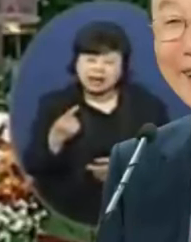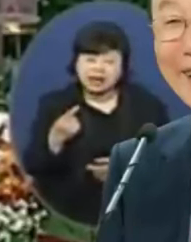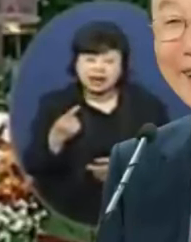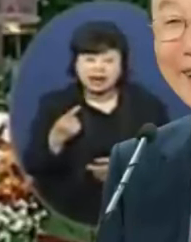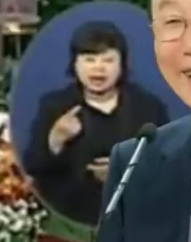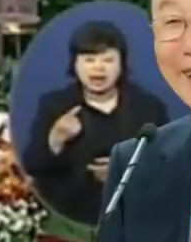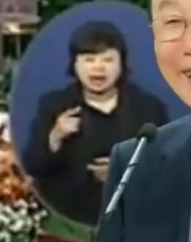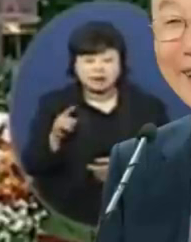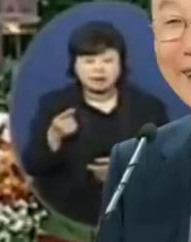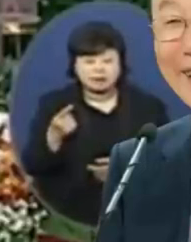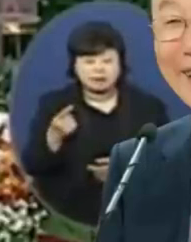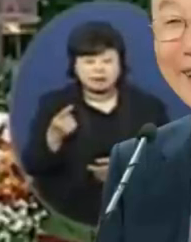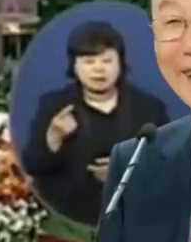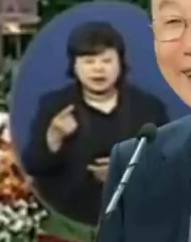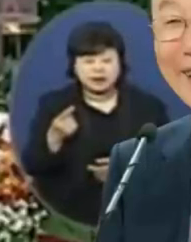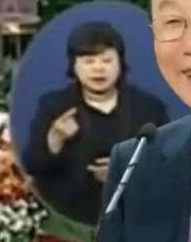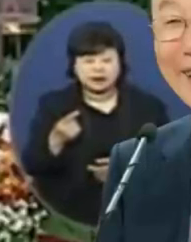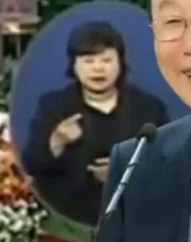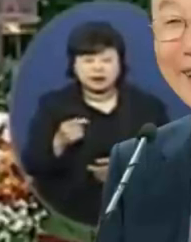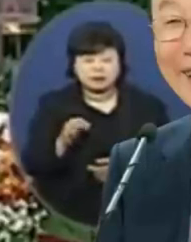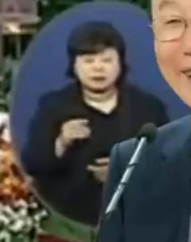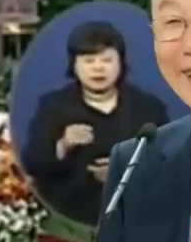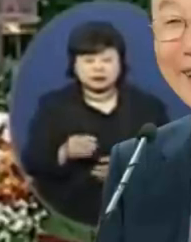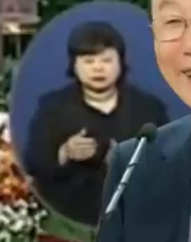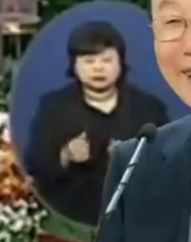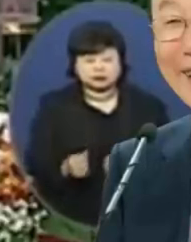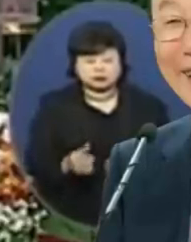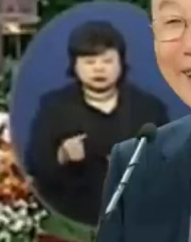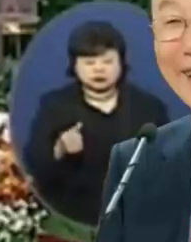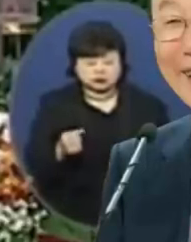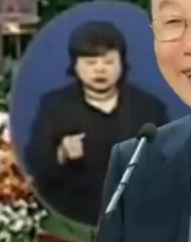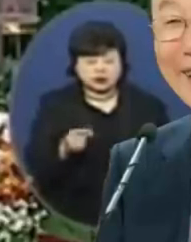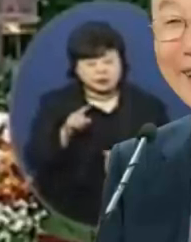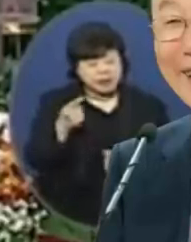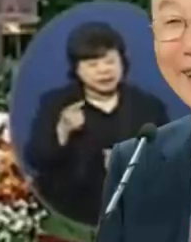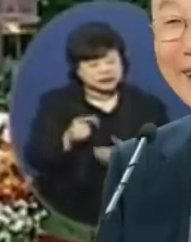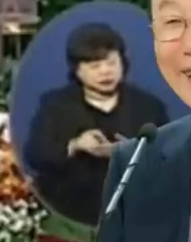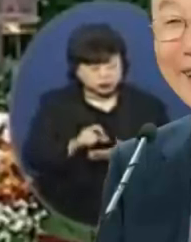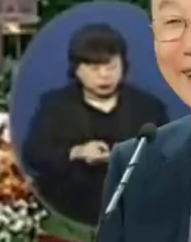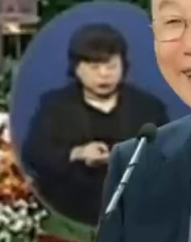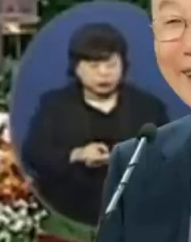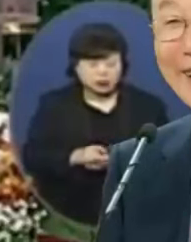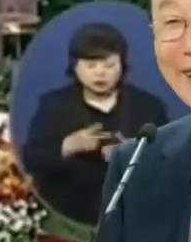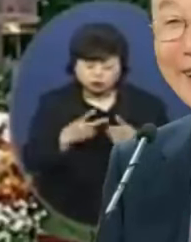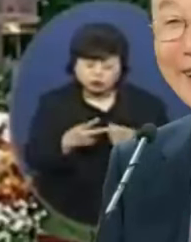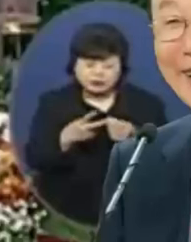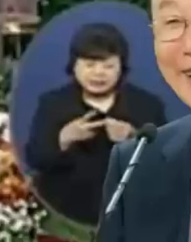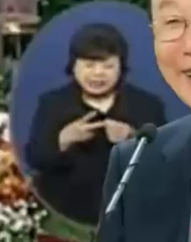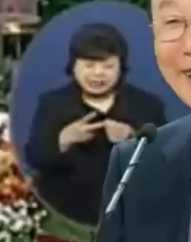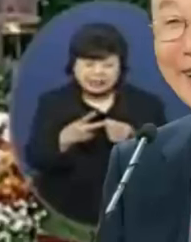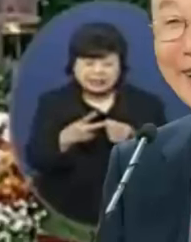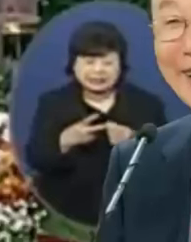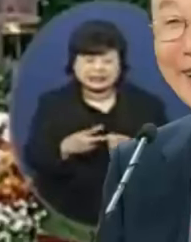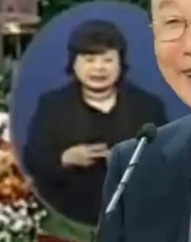101파운드였습니다. 101파운드짜리를 이렇게 쥘 수가 있었어요. 그런데 그 다음에는